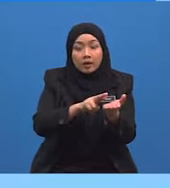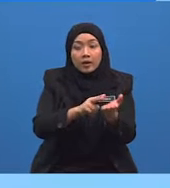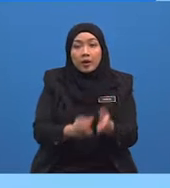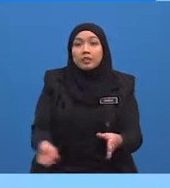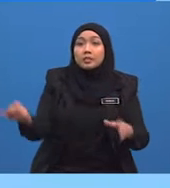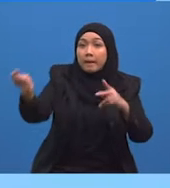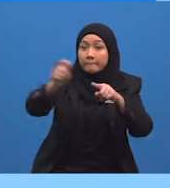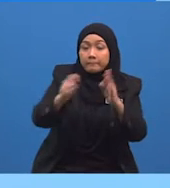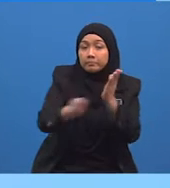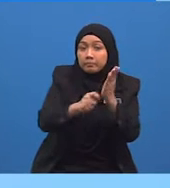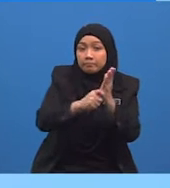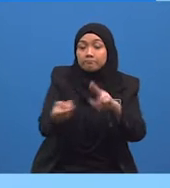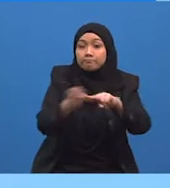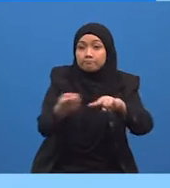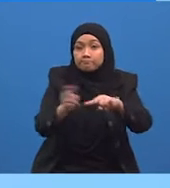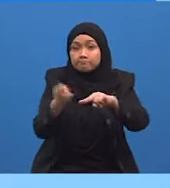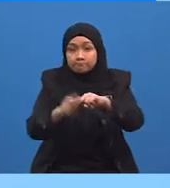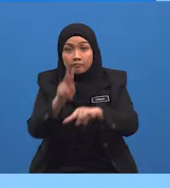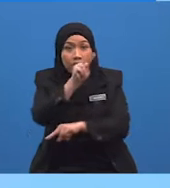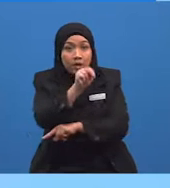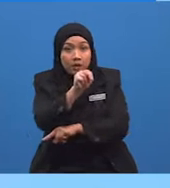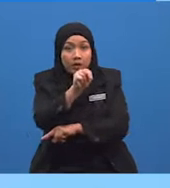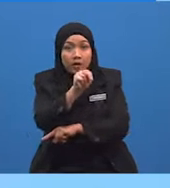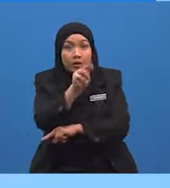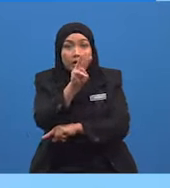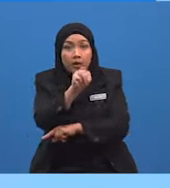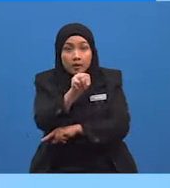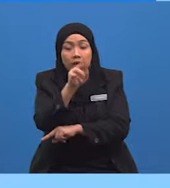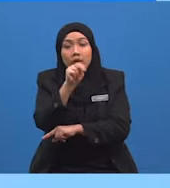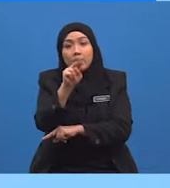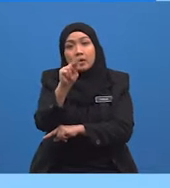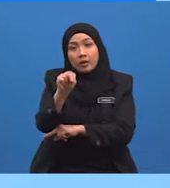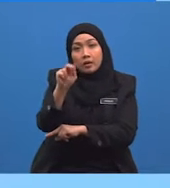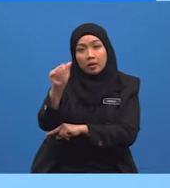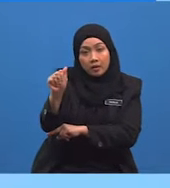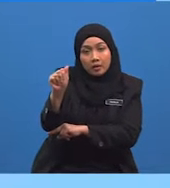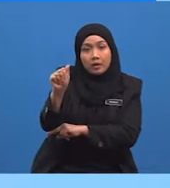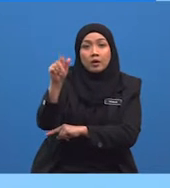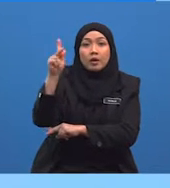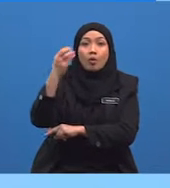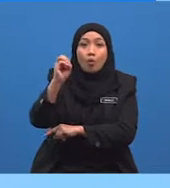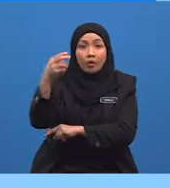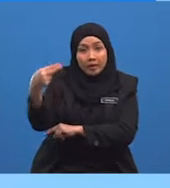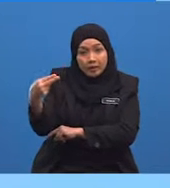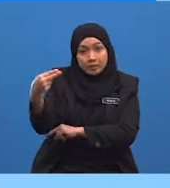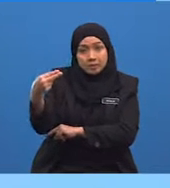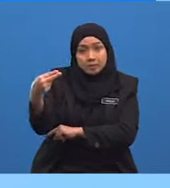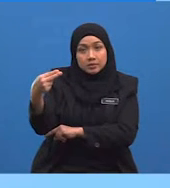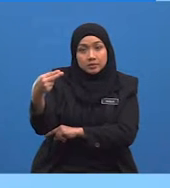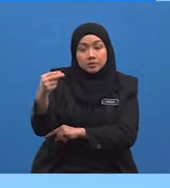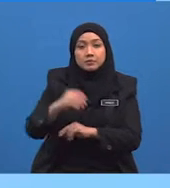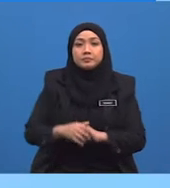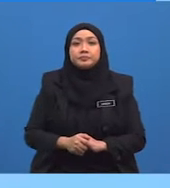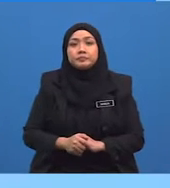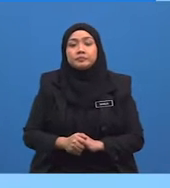hidroksida untuk menetralkannya sebelum dilepaskan ke dalam sungai. Ini untuk memastikan